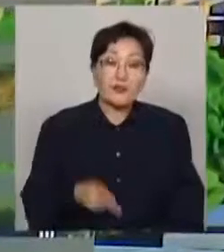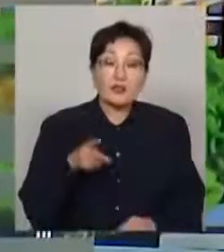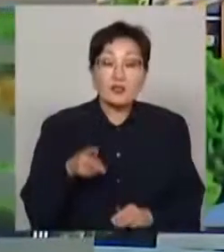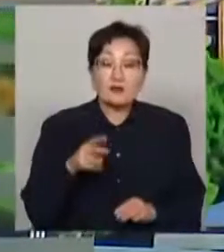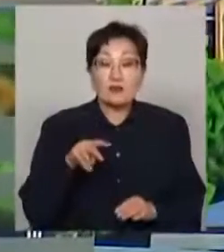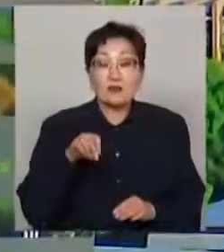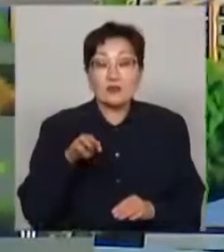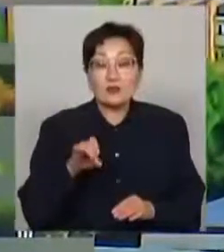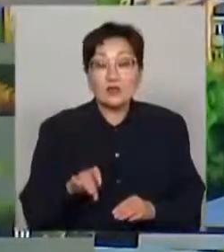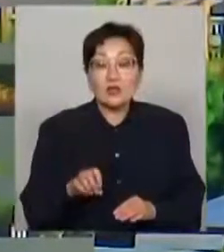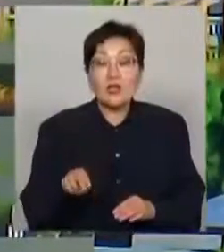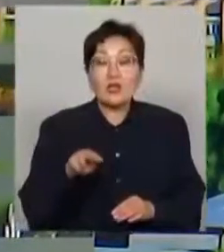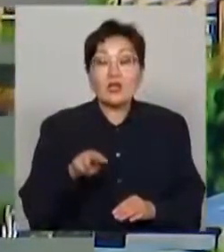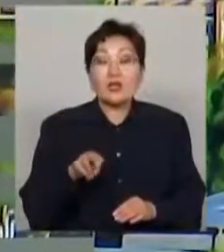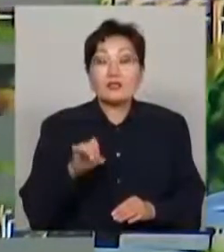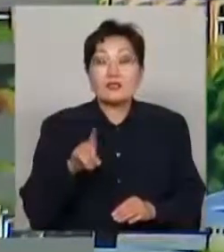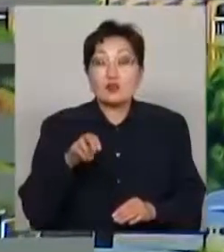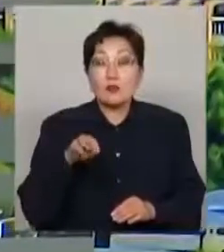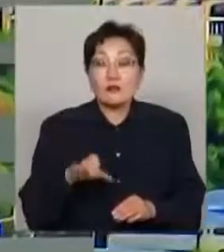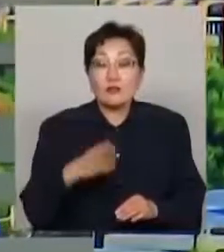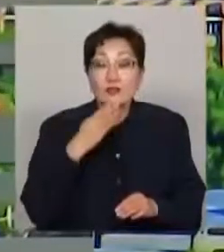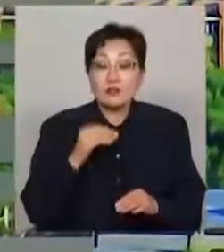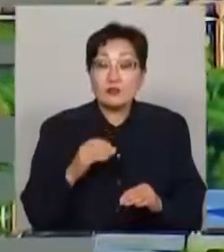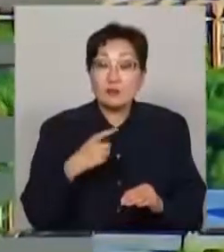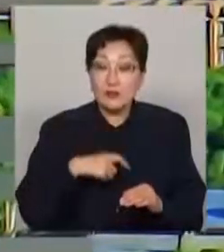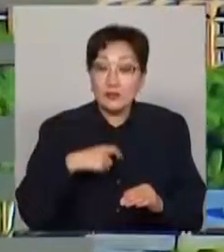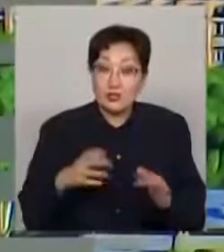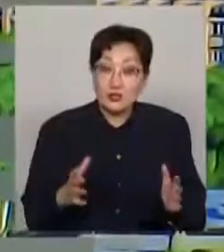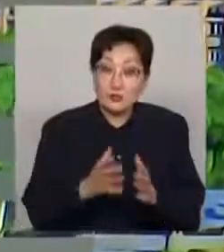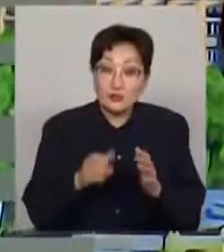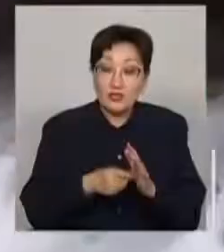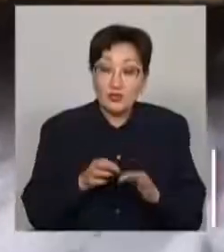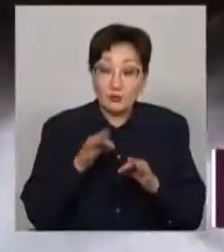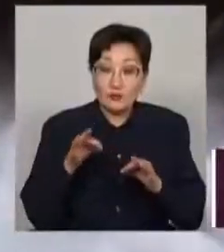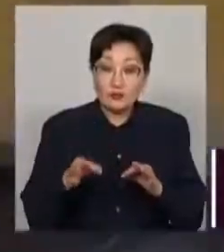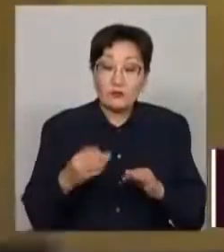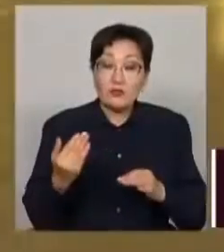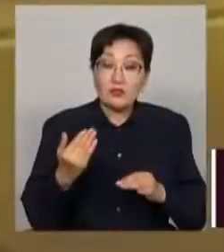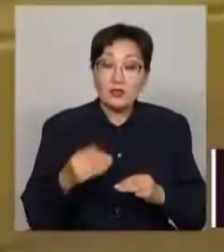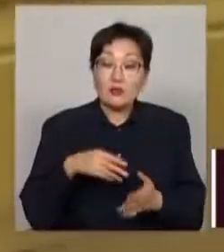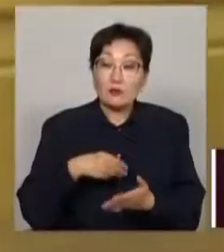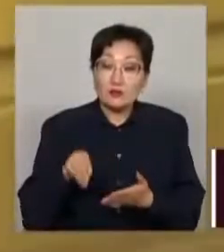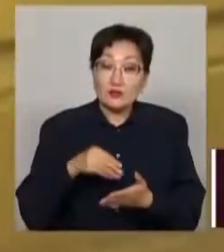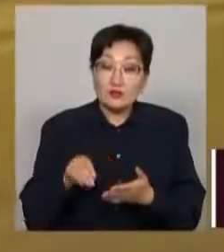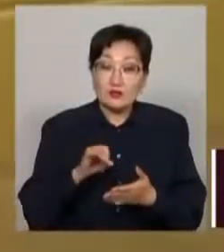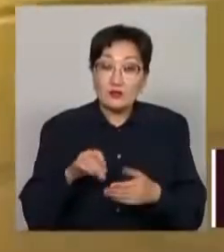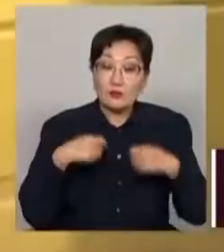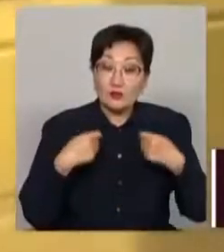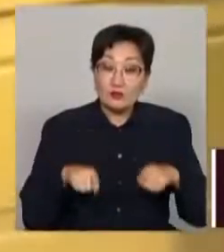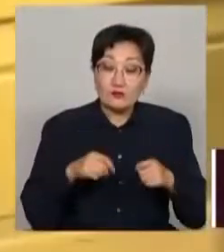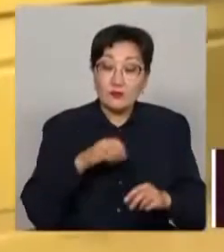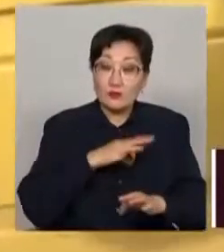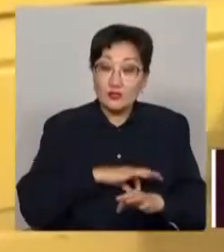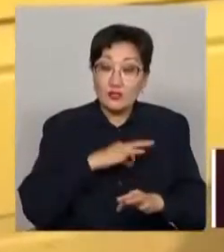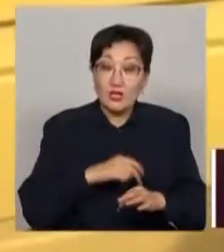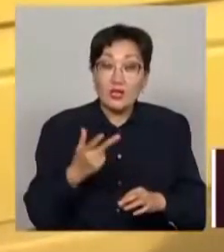2000 литров дизтоплива в своем гараже незаконно хранил житель Карагандинской области. Для его приобретения и реализации он